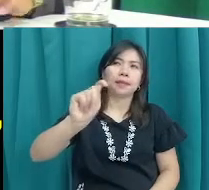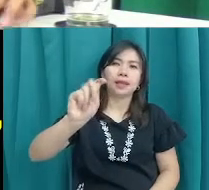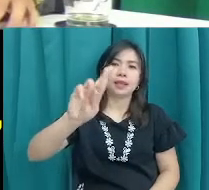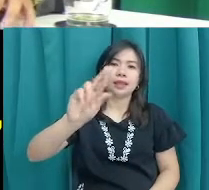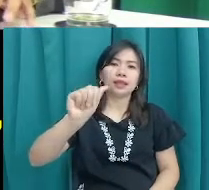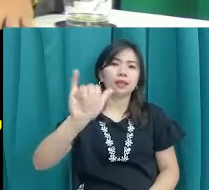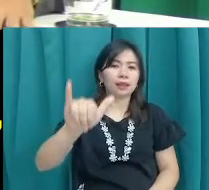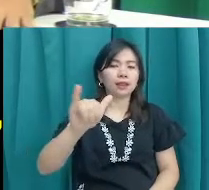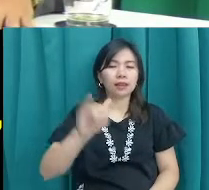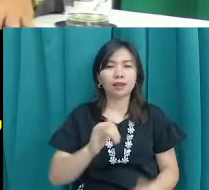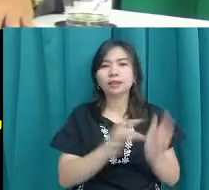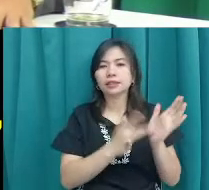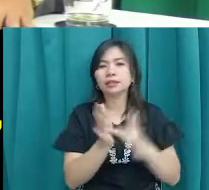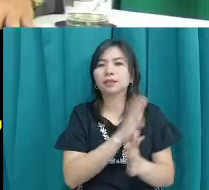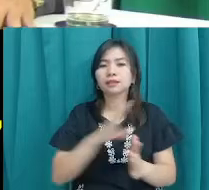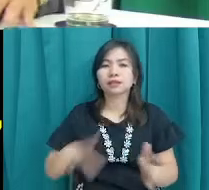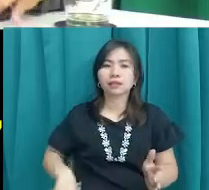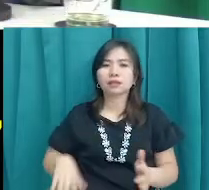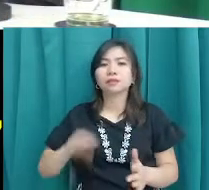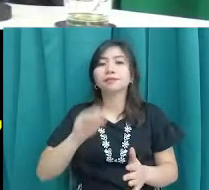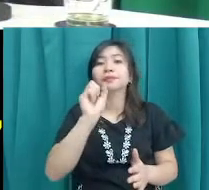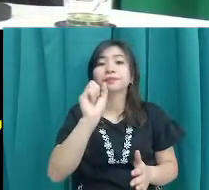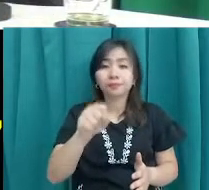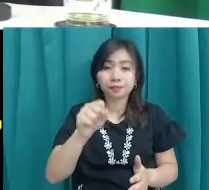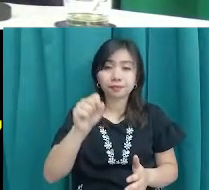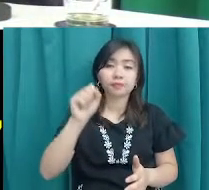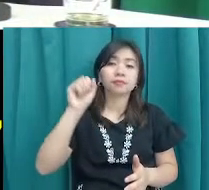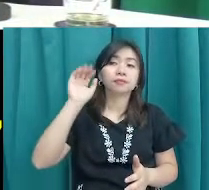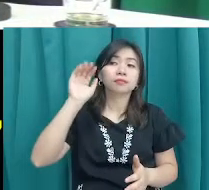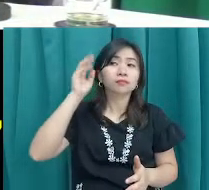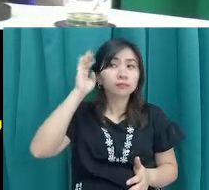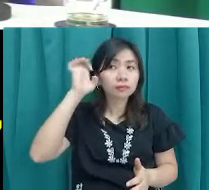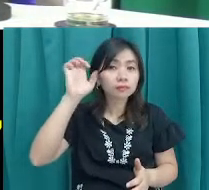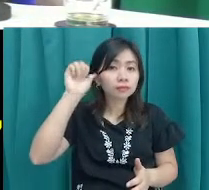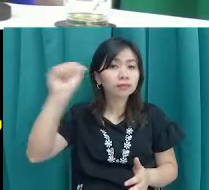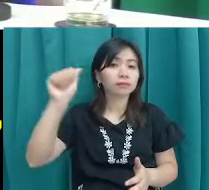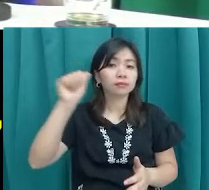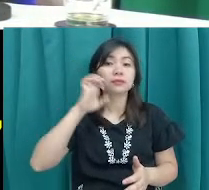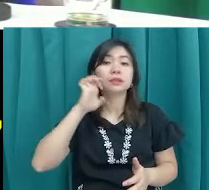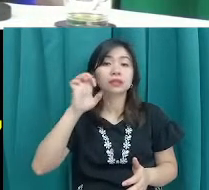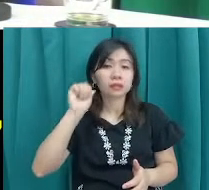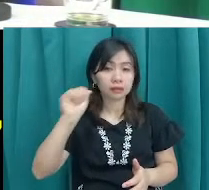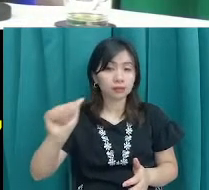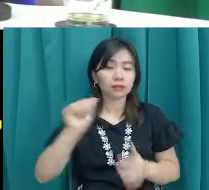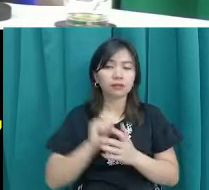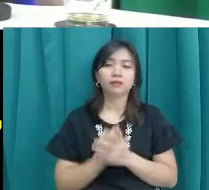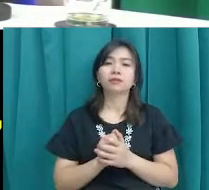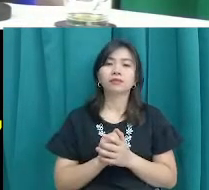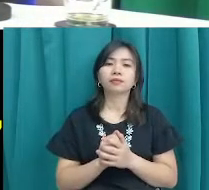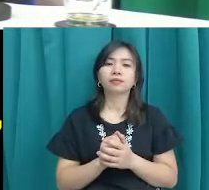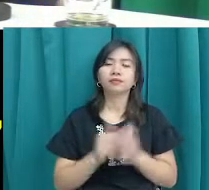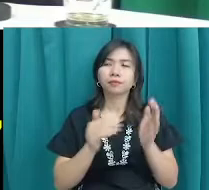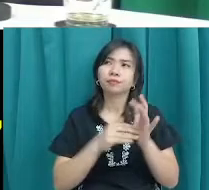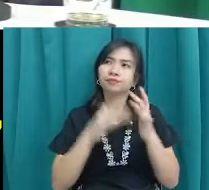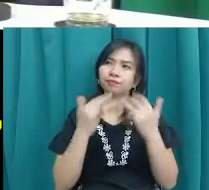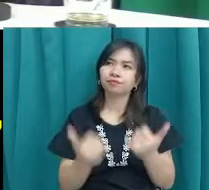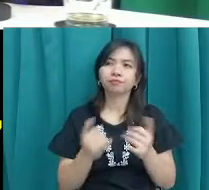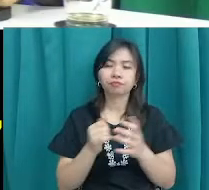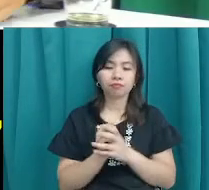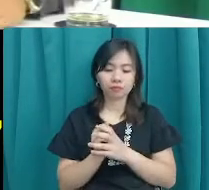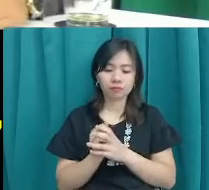Ipinagkalulo niya mismo ang Diyos. Bakit? Akalain mo, in-address niya ba yung iba, Panginoon, Lord, at sa kanya,